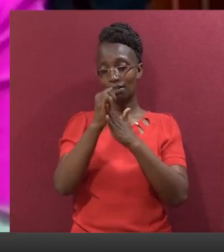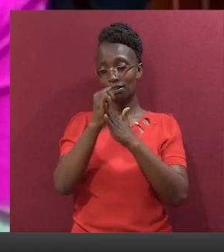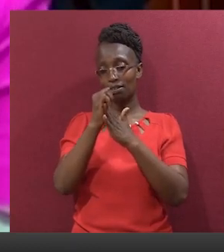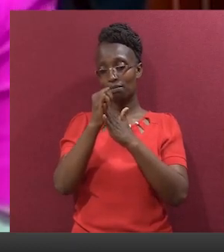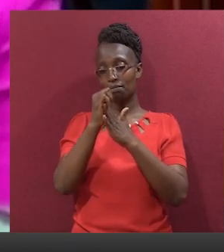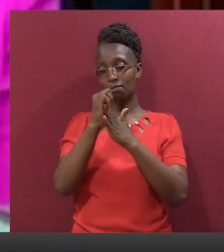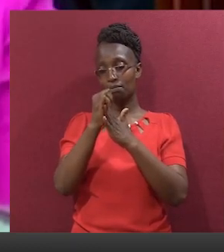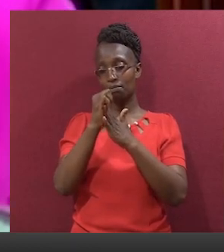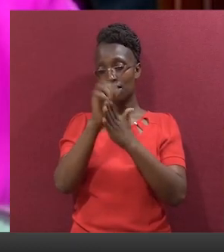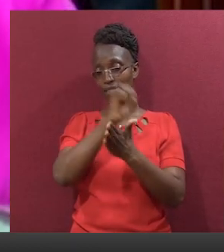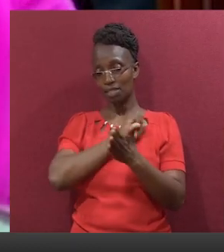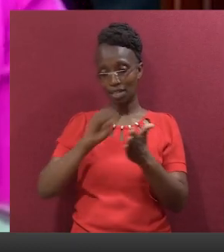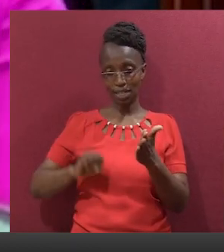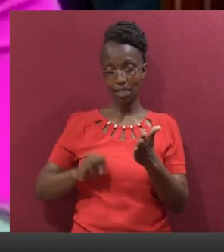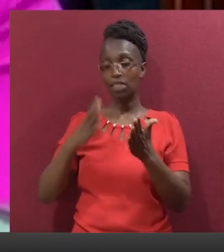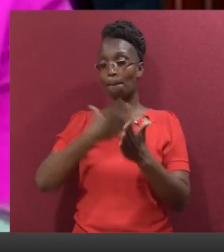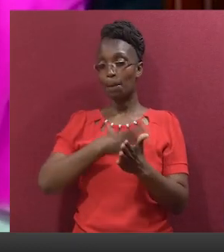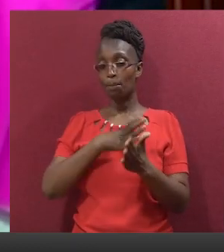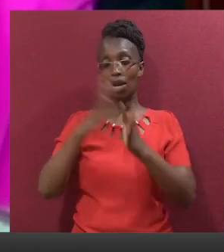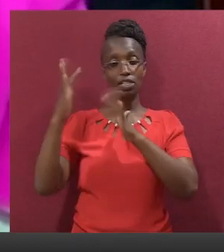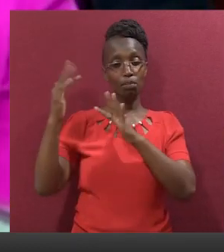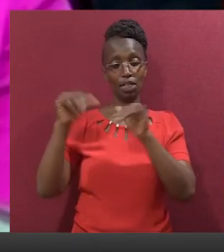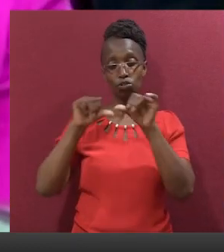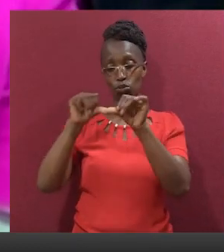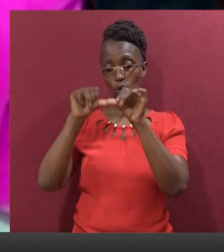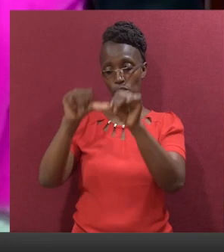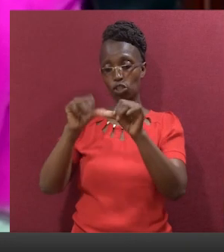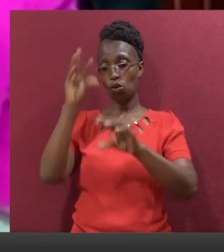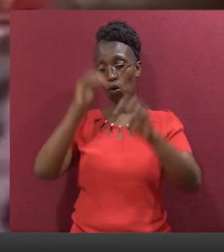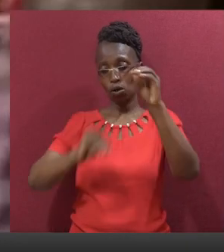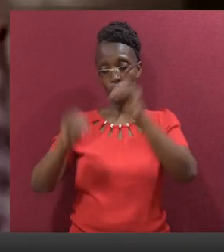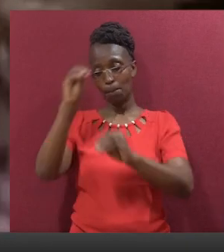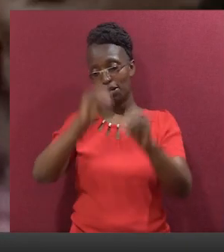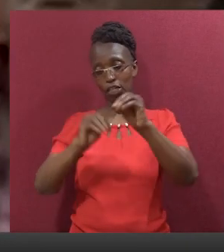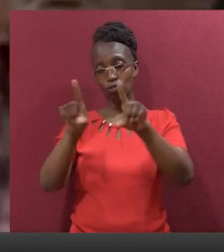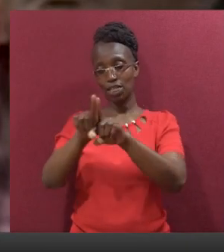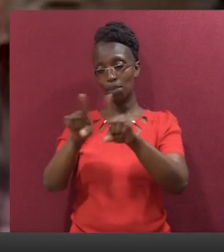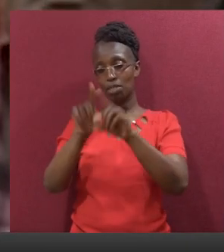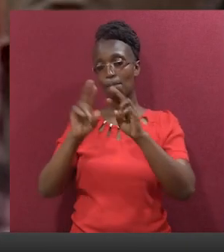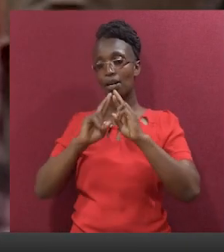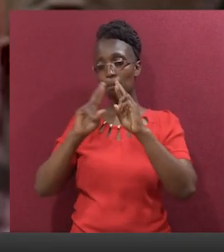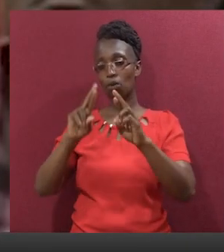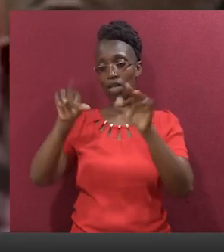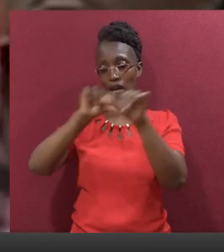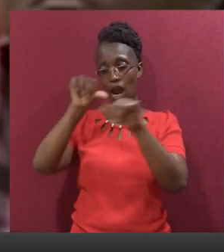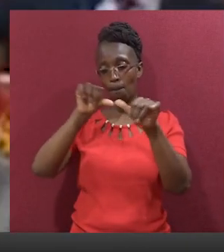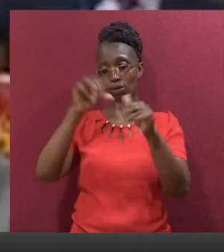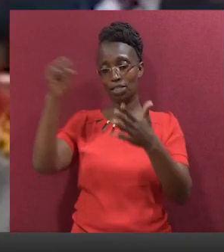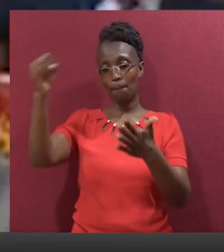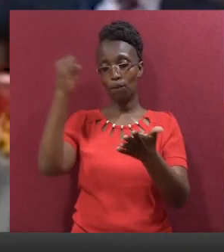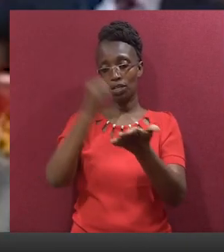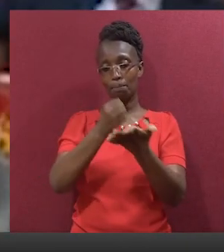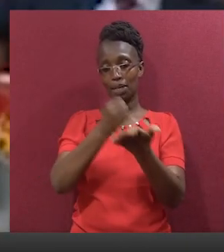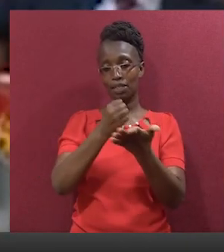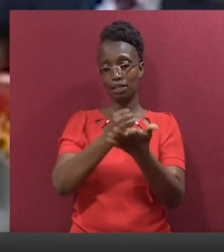sahihi kutemwa kwa Aisha Jumwa. Wabunge wanatarajiwa kuendelea kuchangia kwenye ripoti hii ya kamati